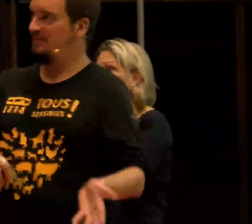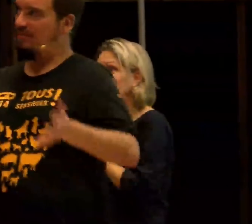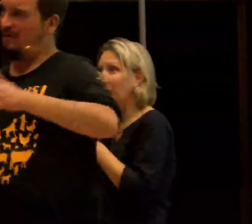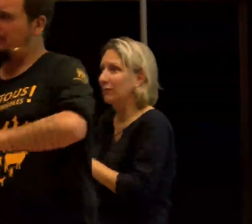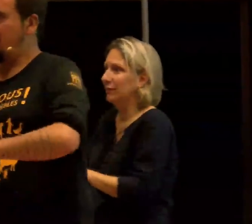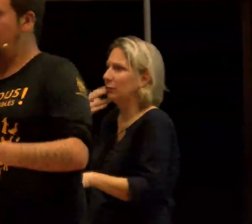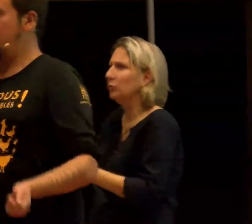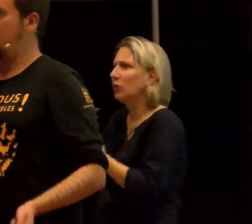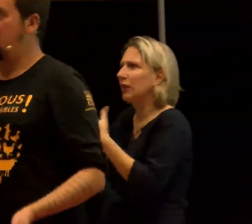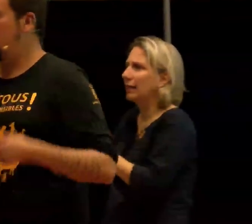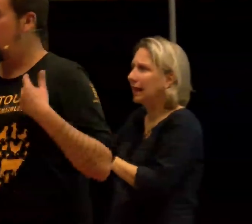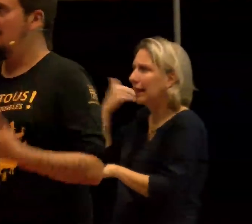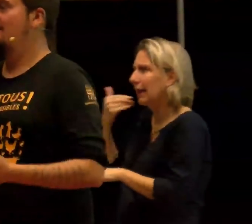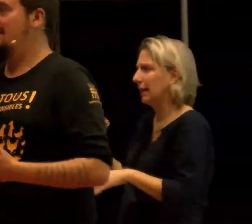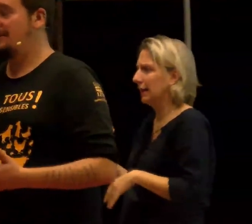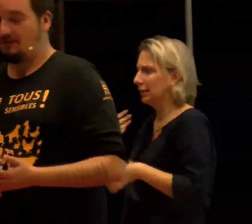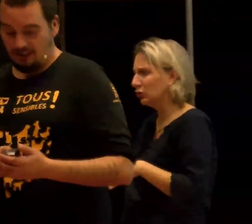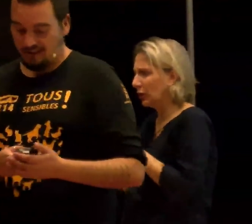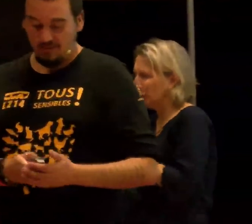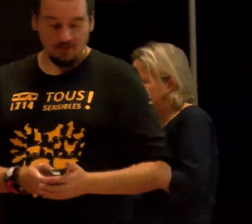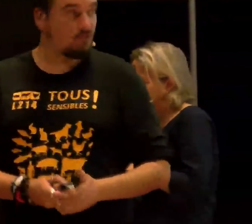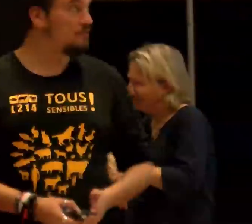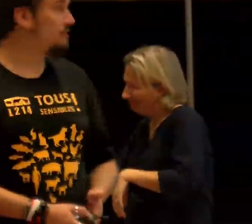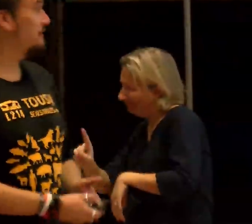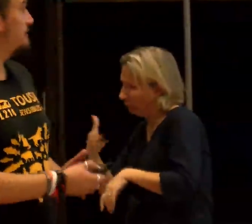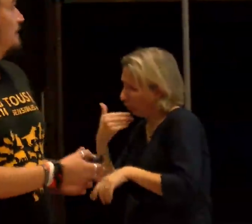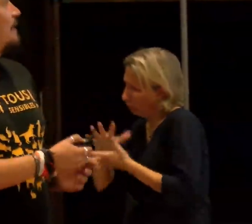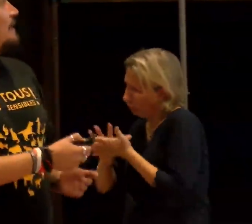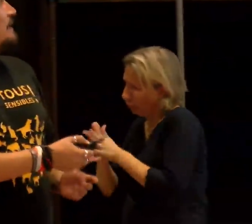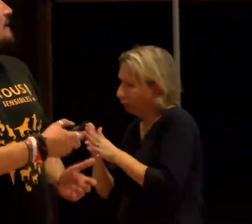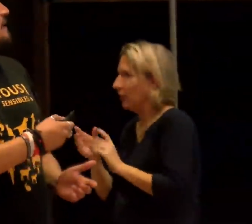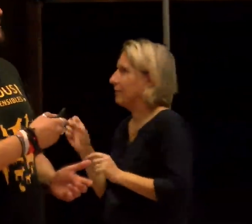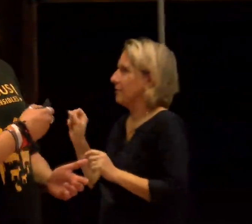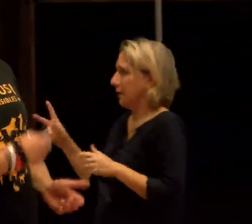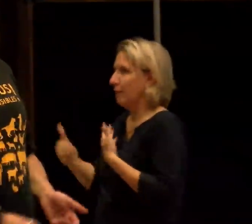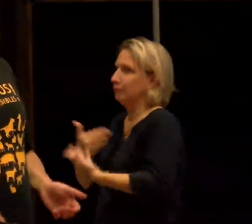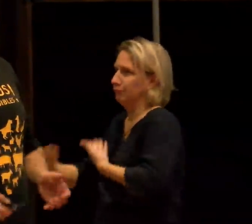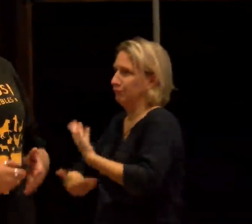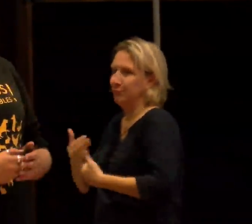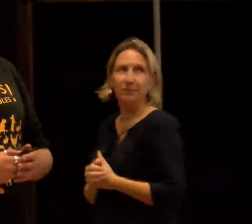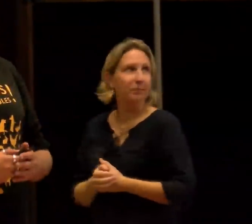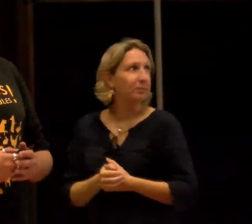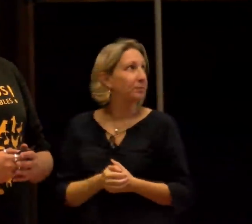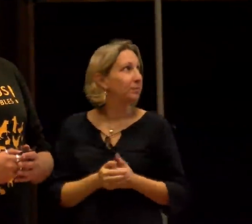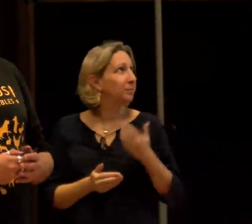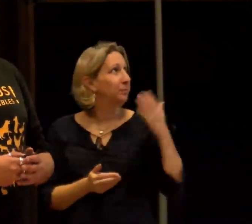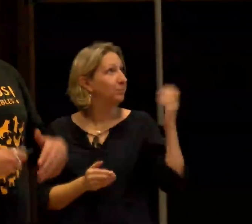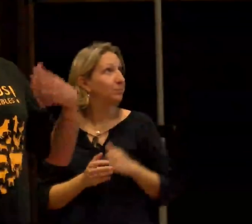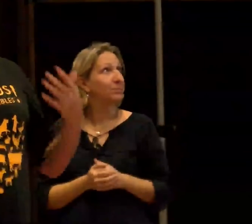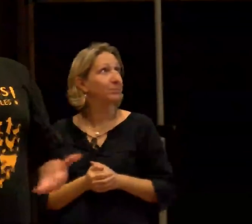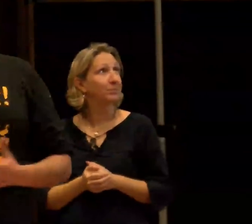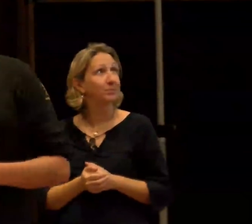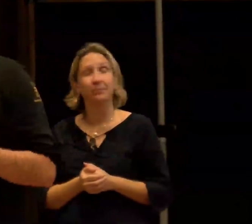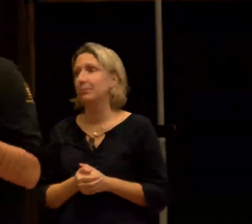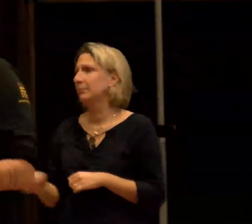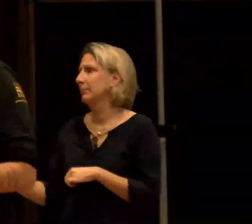très bien, peut-être le faire plus comme ça, ça peut être mieux. » Et ça, c'est une richesse absolument gigantesque. Voilà, donc